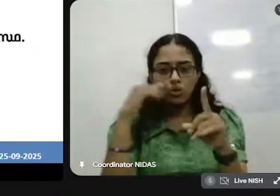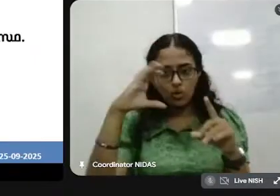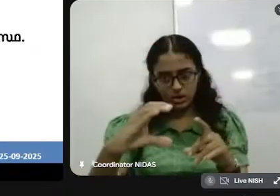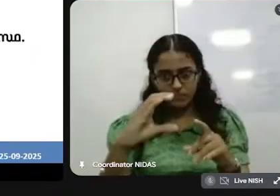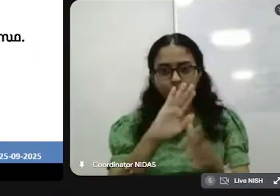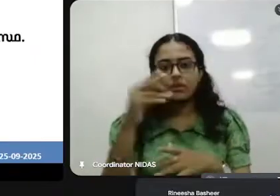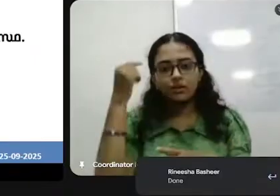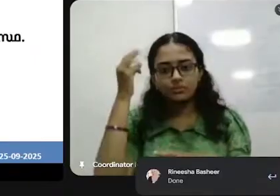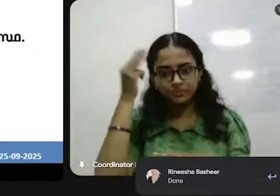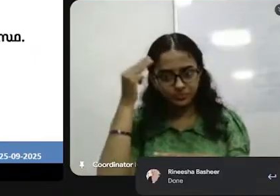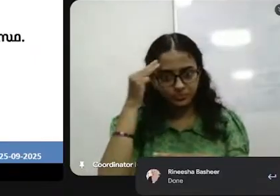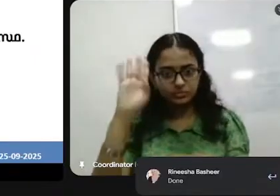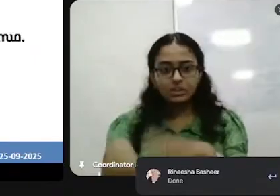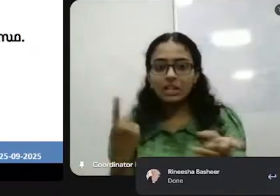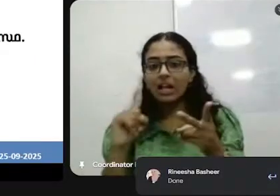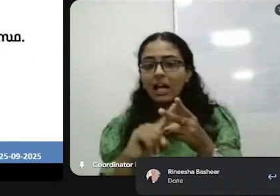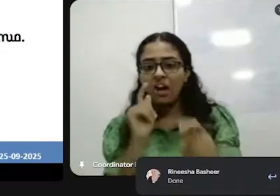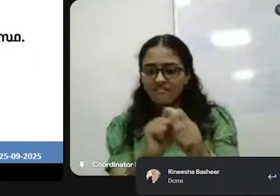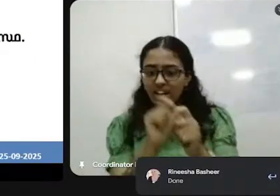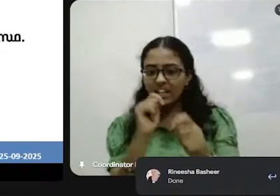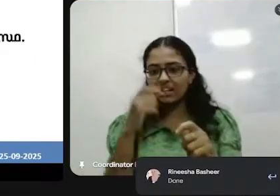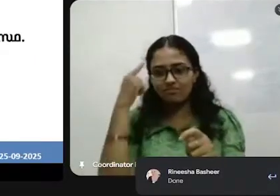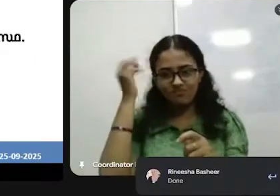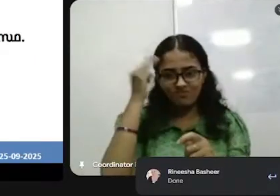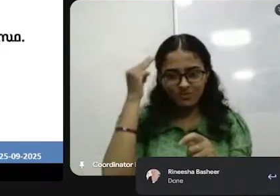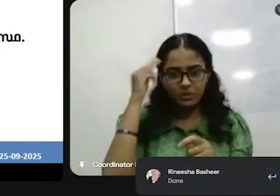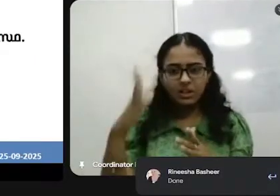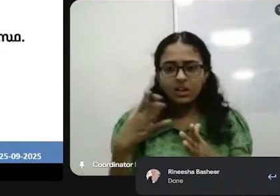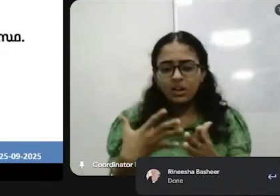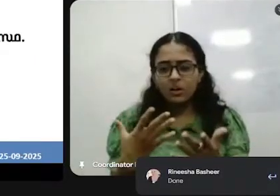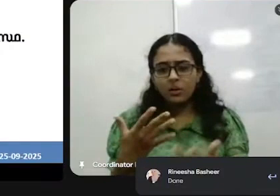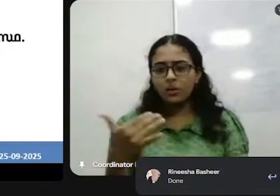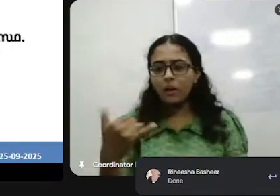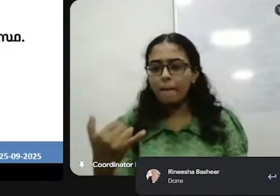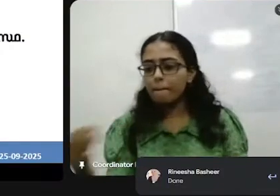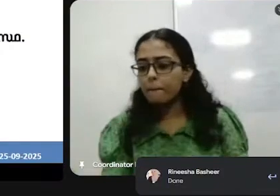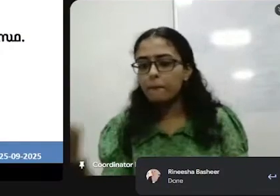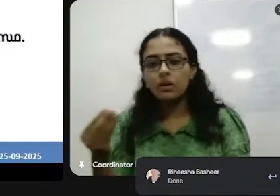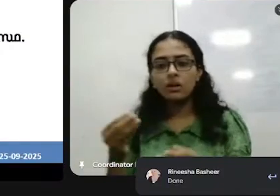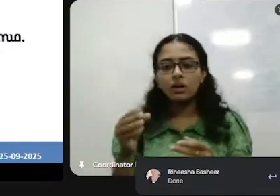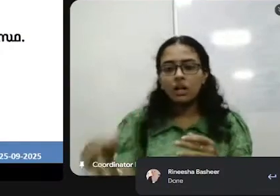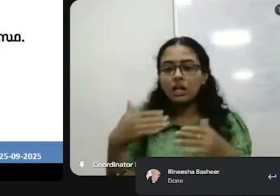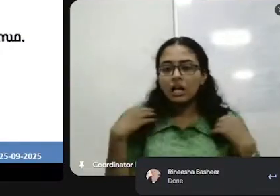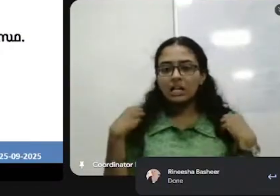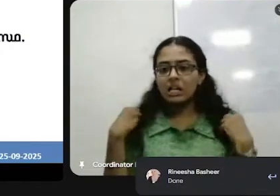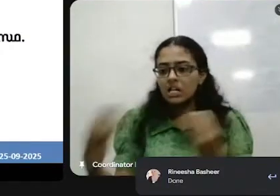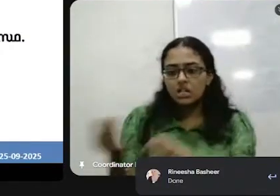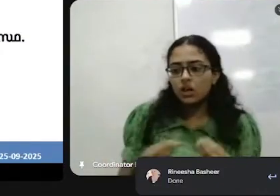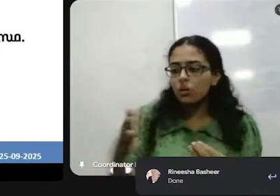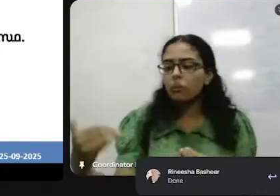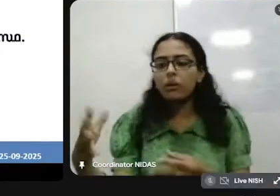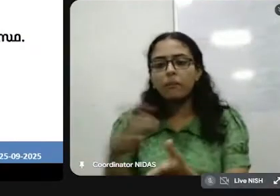മുറി പോയി ഒരു പേനയും അല്ലെ ഒരു ഡ്രസ്സും എടുത്തിട്ട് വന്നു എന്ന് പറയുമ്പോൾ ചിലപ്പോൾ പേന മാത്രം എടുത്തിട്ട് വരുള്ളായിരിക്കാം, ഡ്രസ്സ് മറന്നു പോകുള്ളായിരിക്കാം,